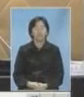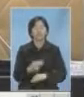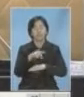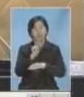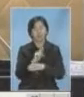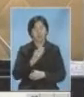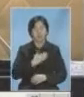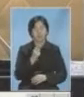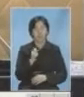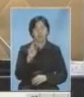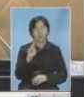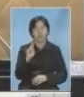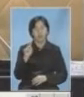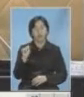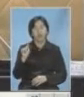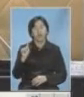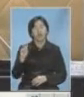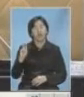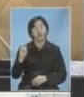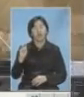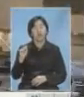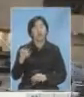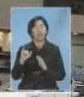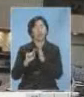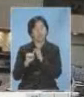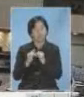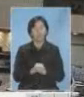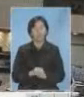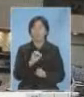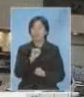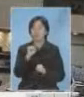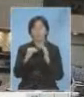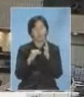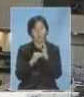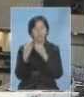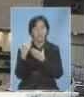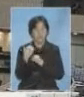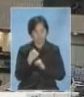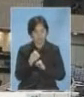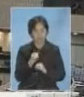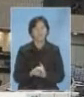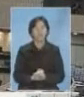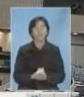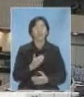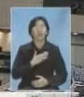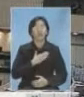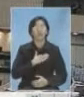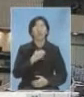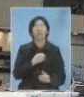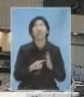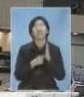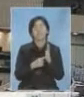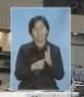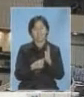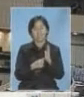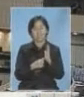ท่านประธานที่เคารพครับอัธวิทย์สวรรณภักดีสมาชิกสภาผู้แทนราษฎรกรุงเทพมหานครประชาธิปัตย์ความจริงแล้วผมตั้งใจจะนำประเด็นนี้หยิ